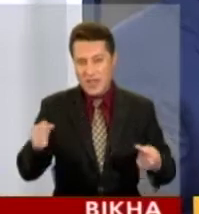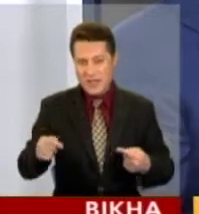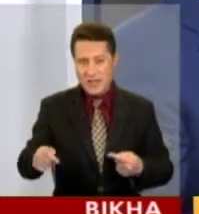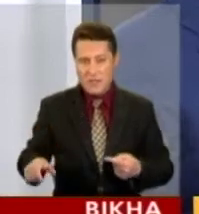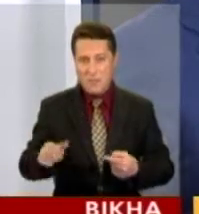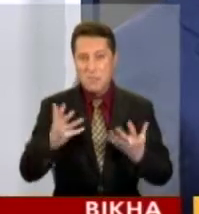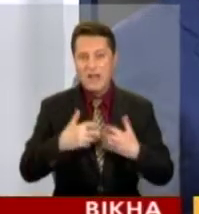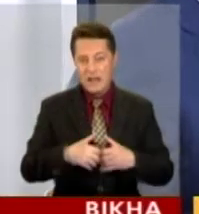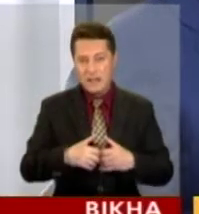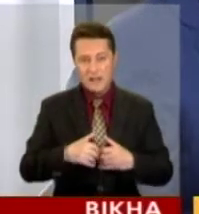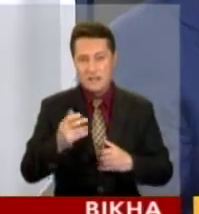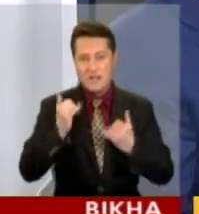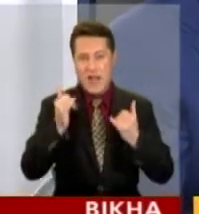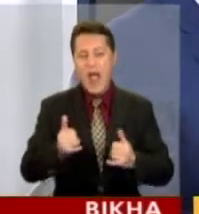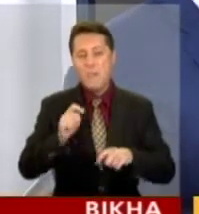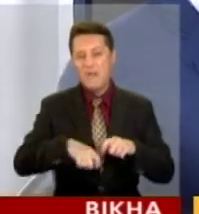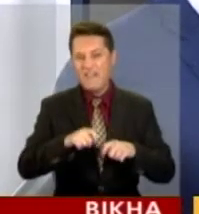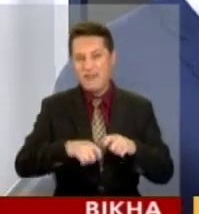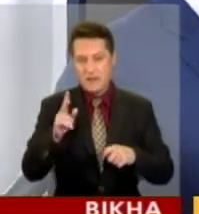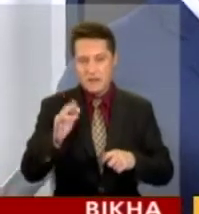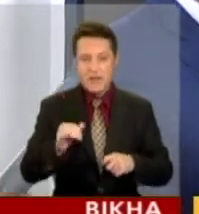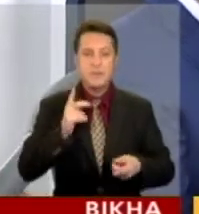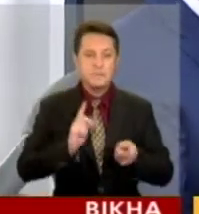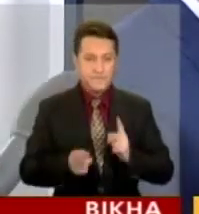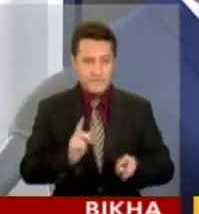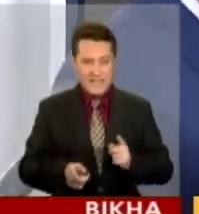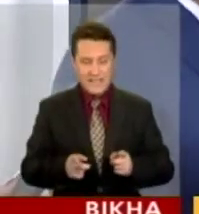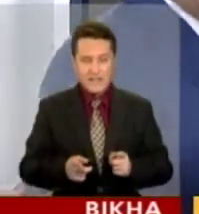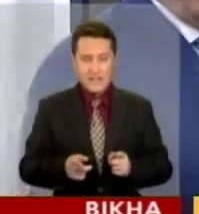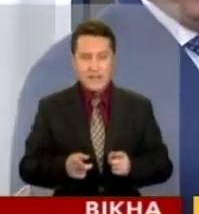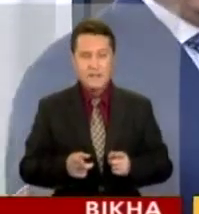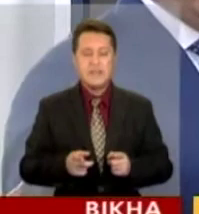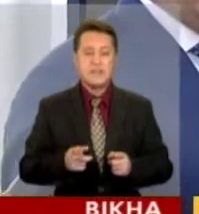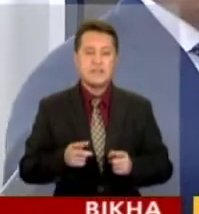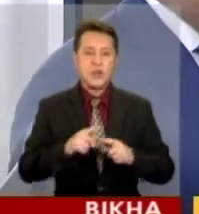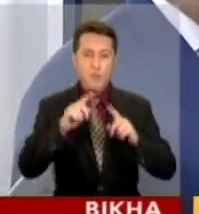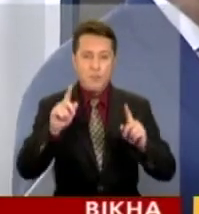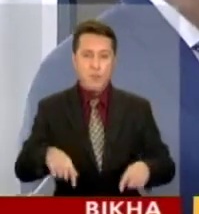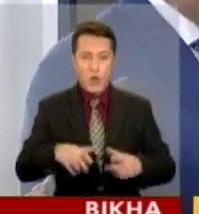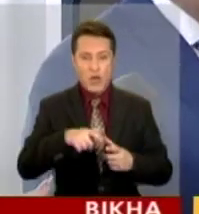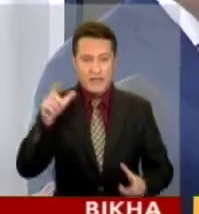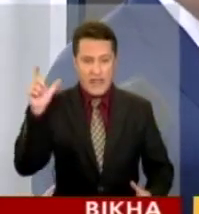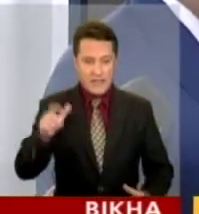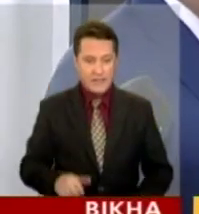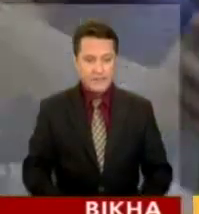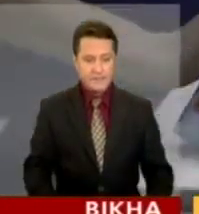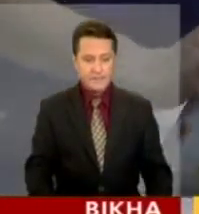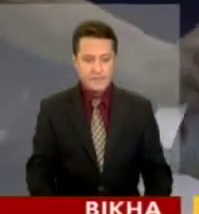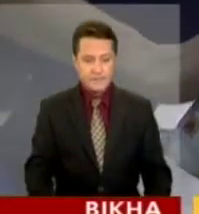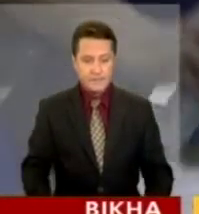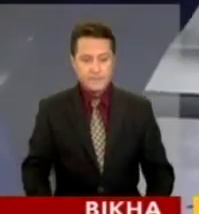який який можна перевірити дуже швидко на будь-якої виборчої дільниці або виборчому